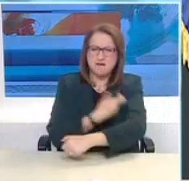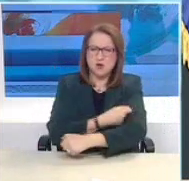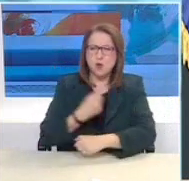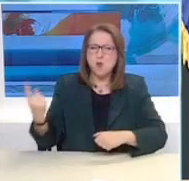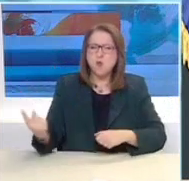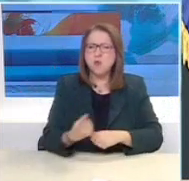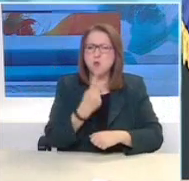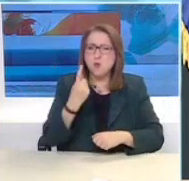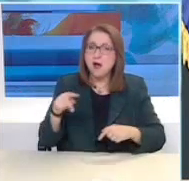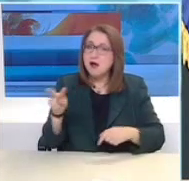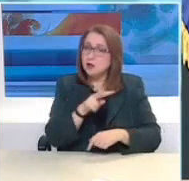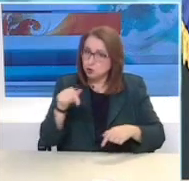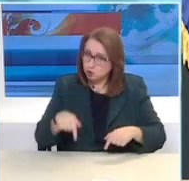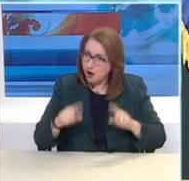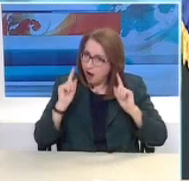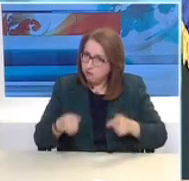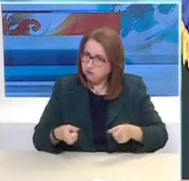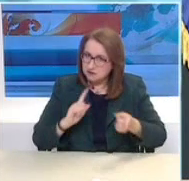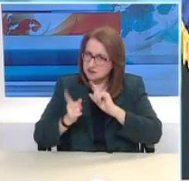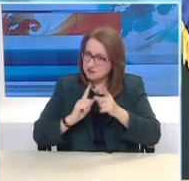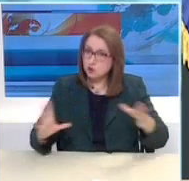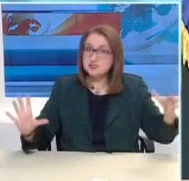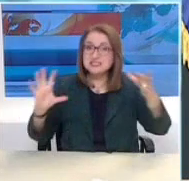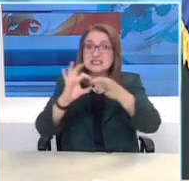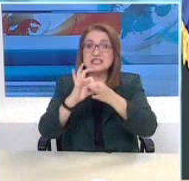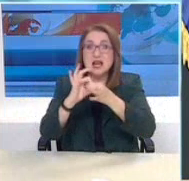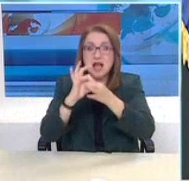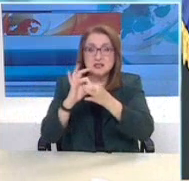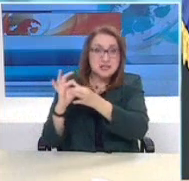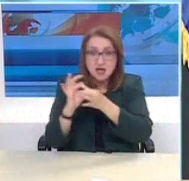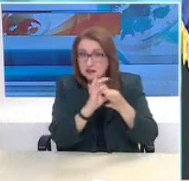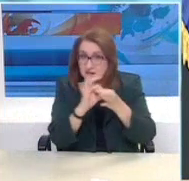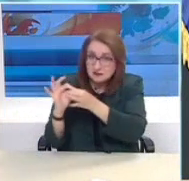Σχετικά με κάποιους συμπολίτες μας που έχουν, όπως ακούγεται, ήδη μετακινηθεί στην επαρχία,